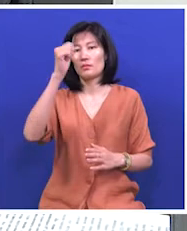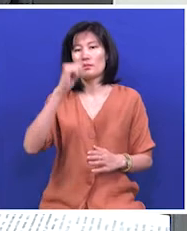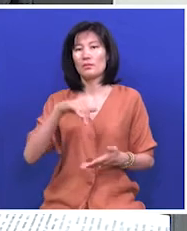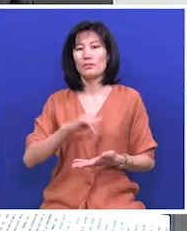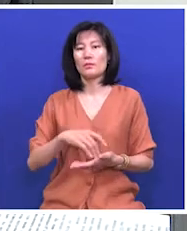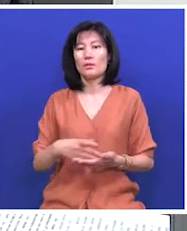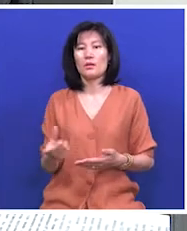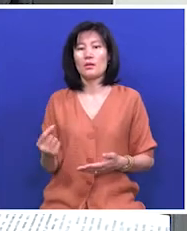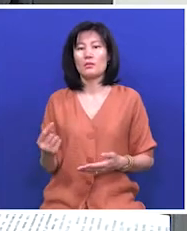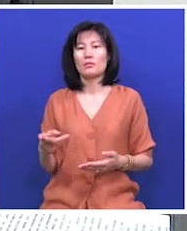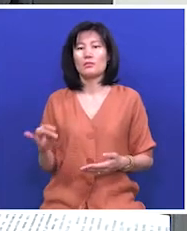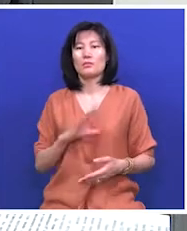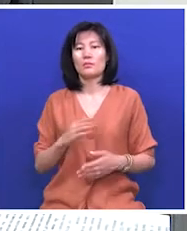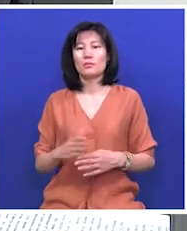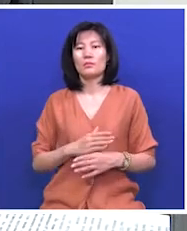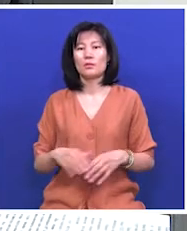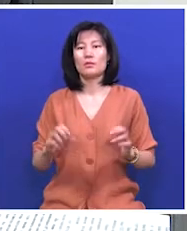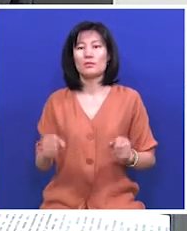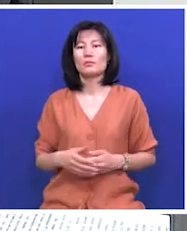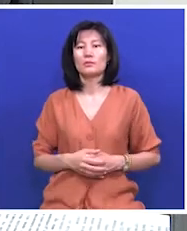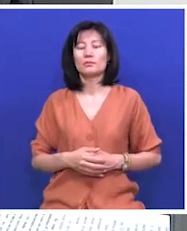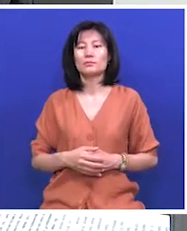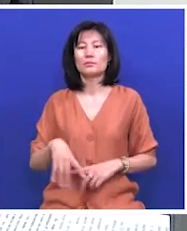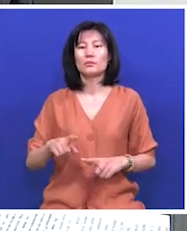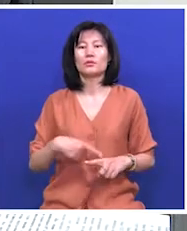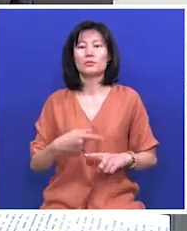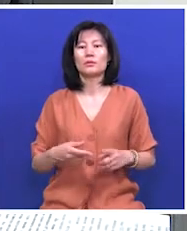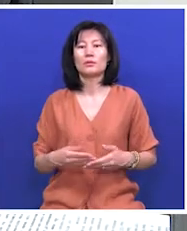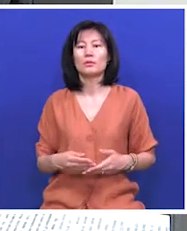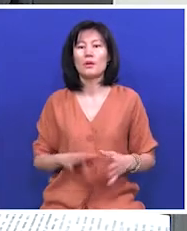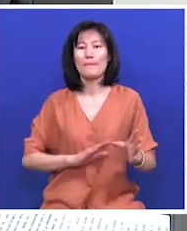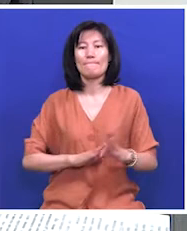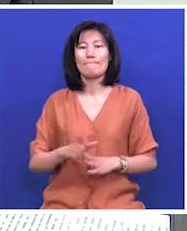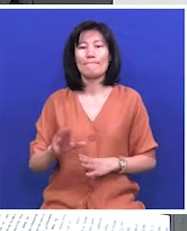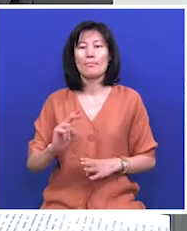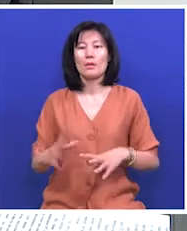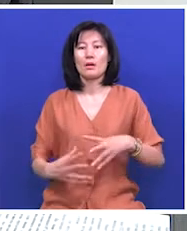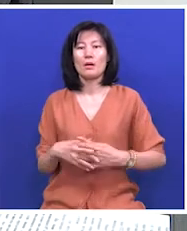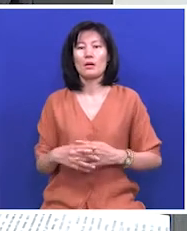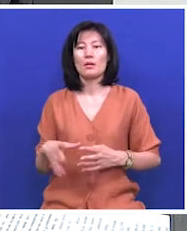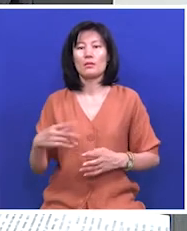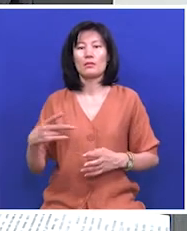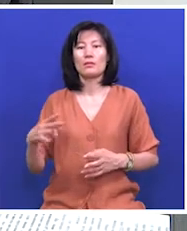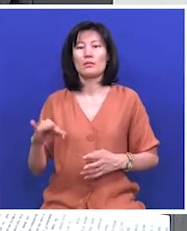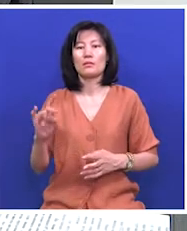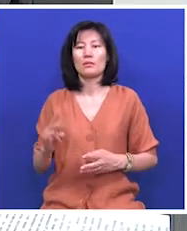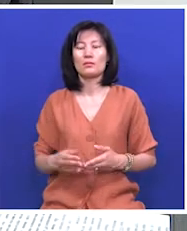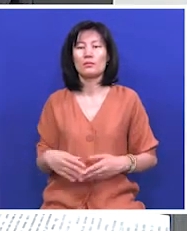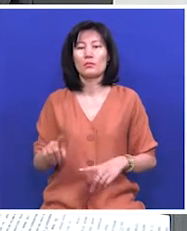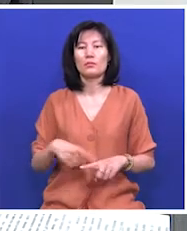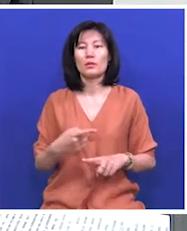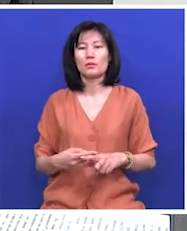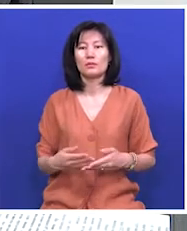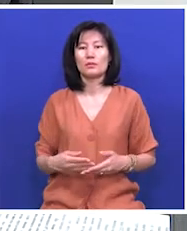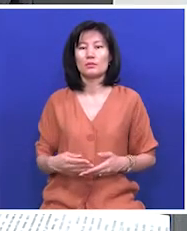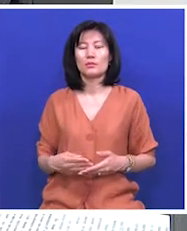сәуір айының бағасымен қосымша жанар жағармай бөлінді. Ол дегенің барлық ауыл шаруашылық тауар өндірушілеріне